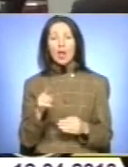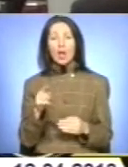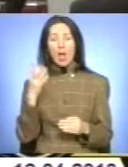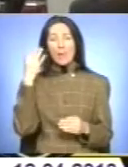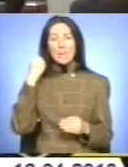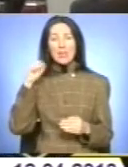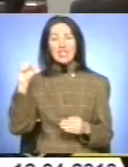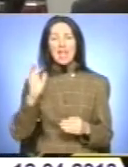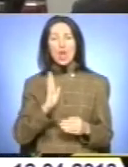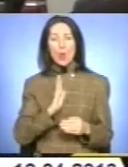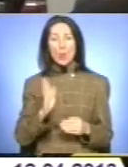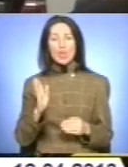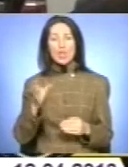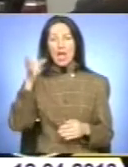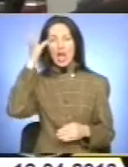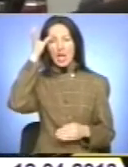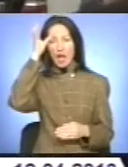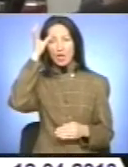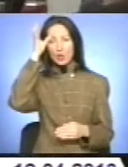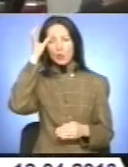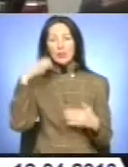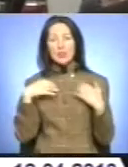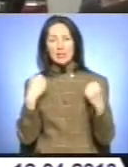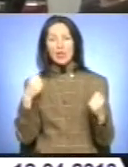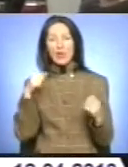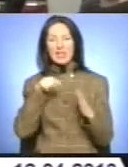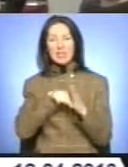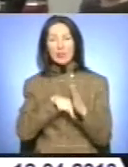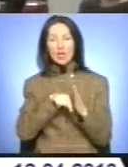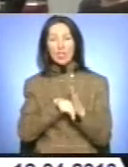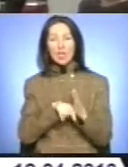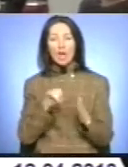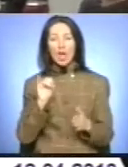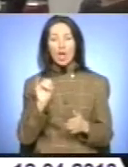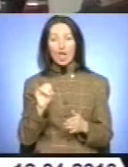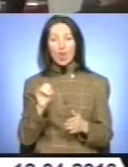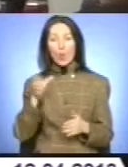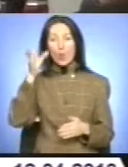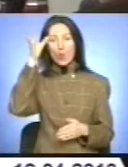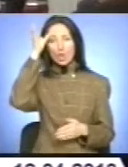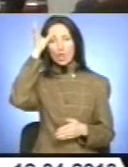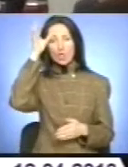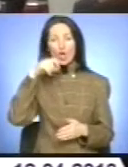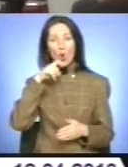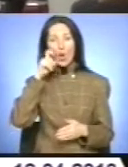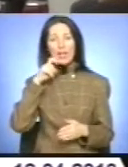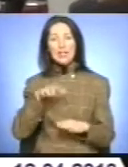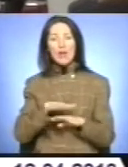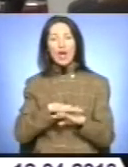побеждать будет разум, здоровый смысл и мудрость украинского